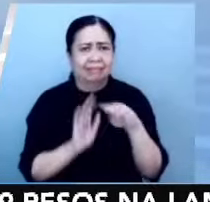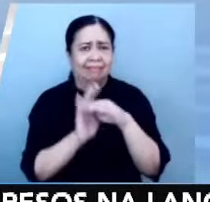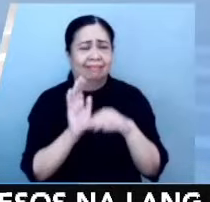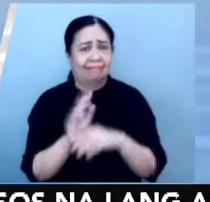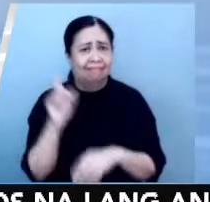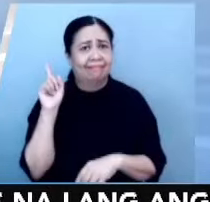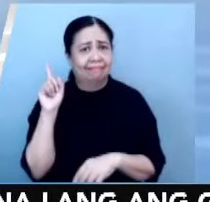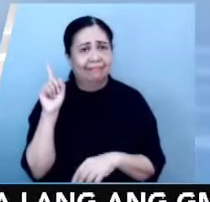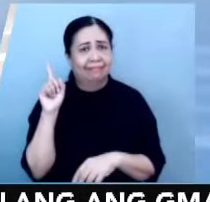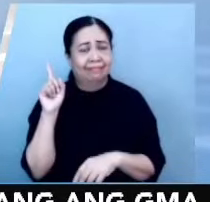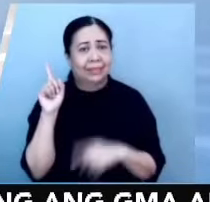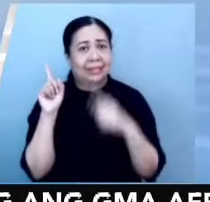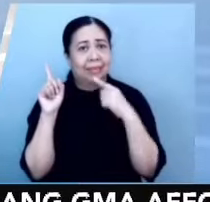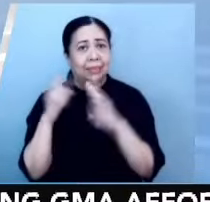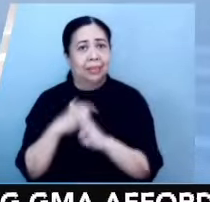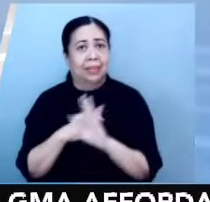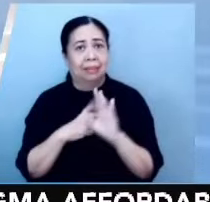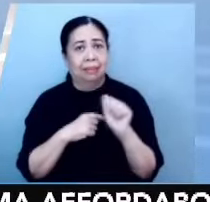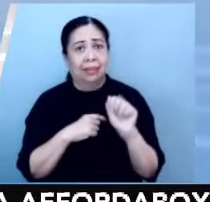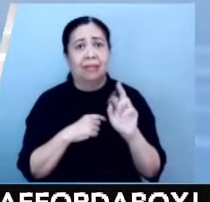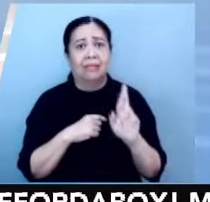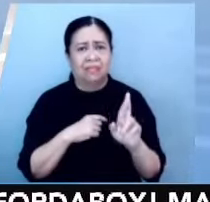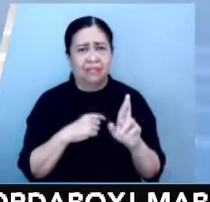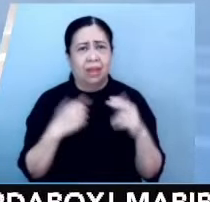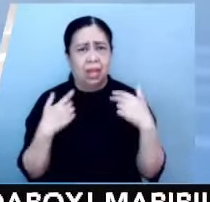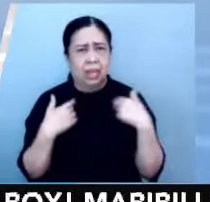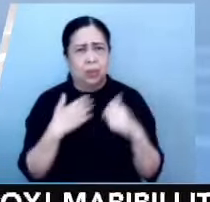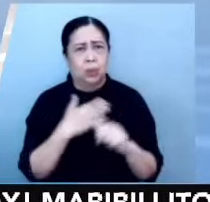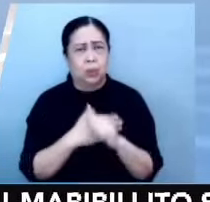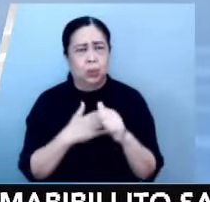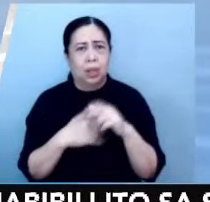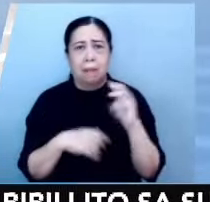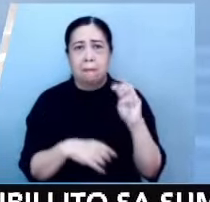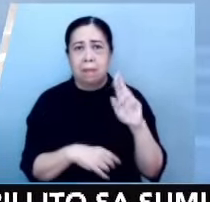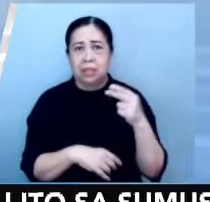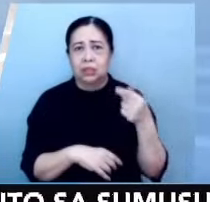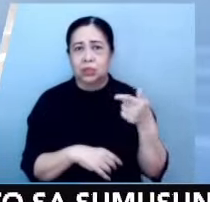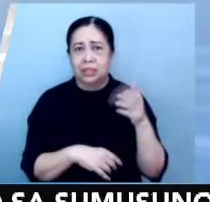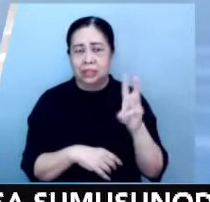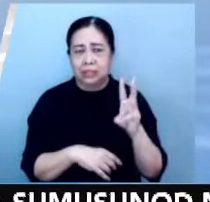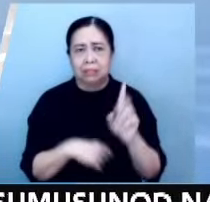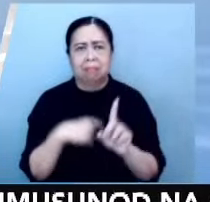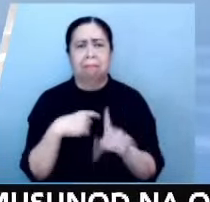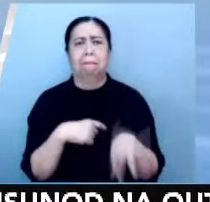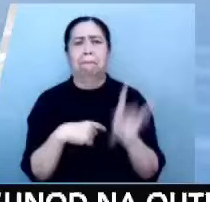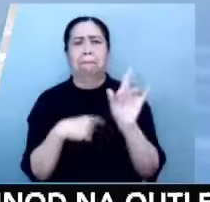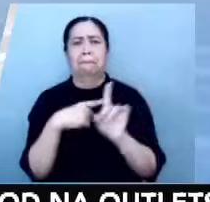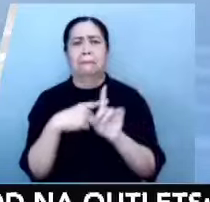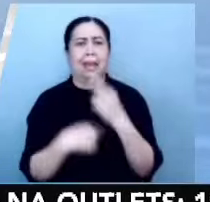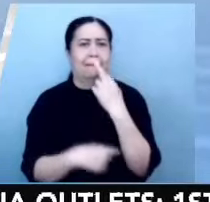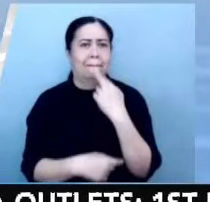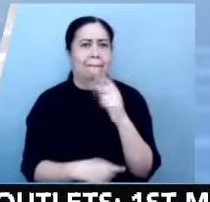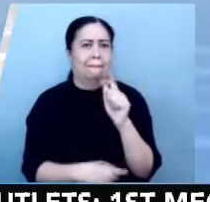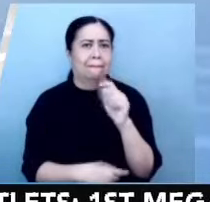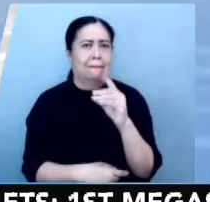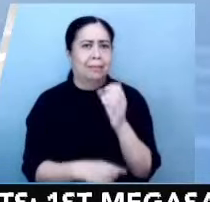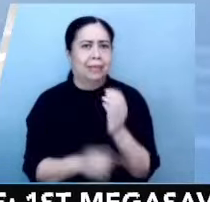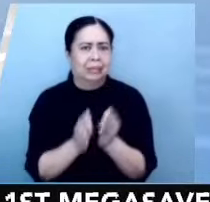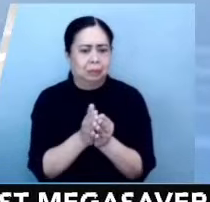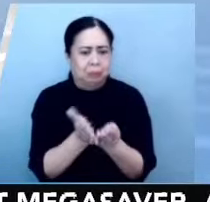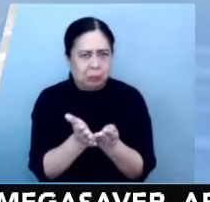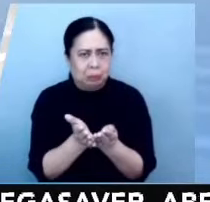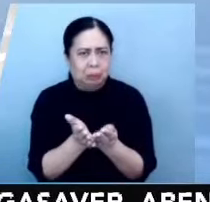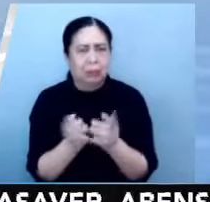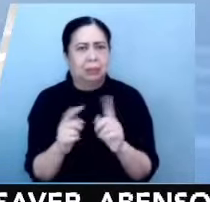Ayon sa Bureau of Fisheries and Aquatic Resources, as of March 26, positibo sa red tide ang mga shellfish at alamang na galing